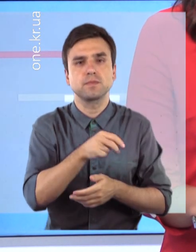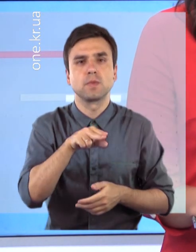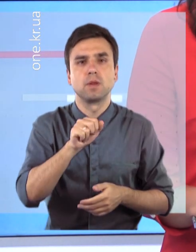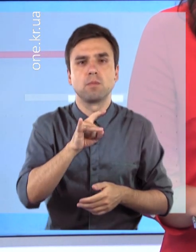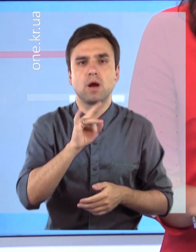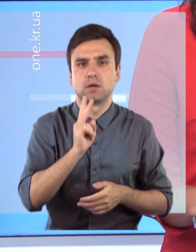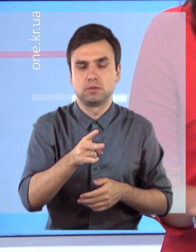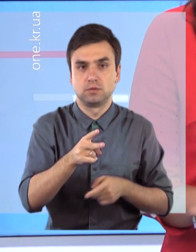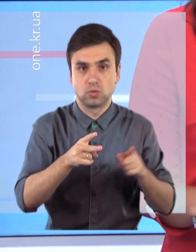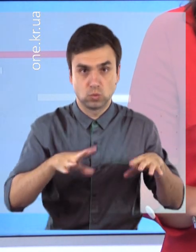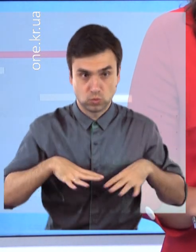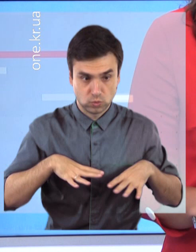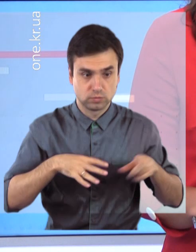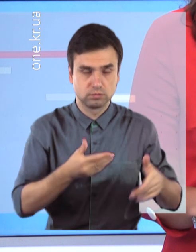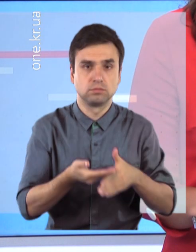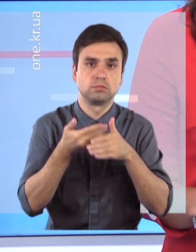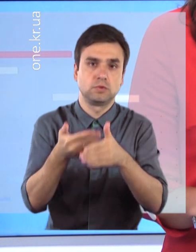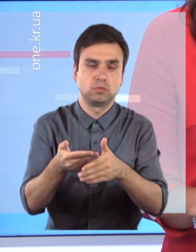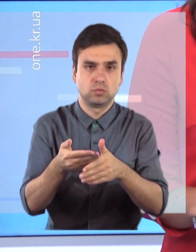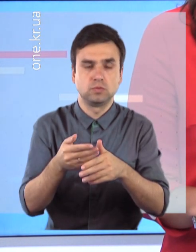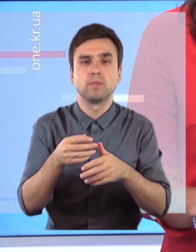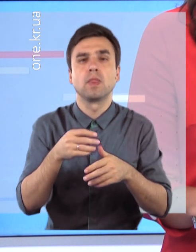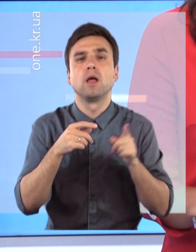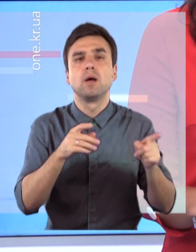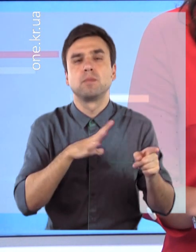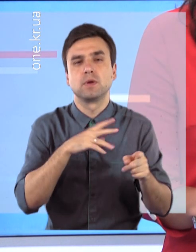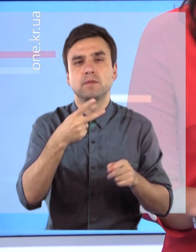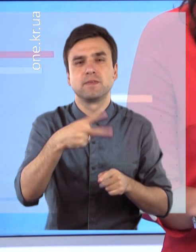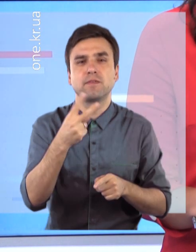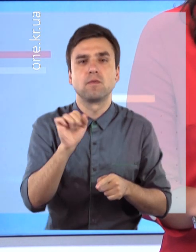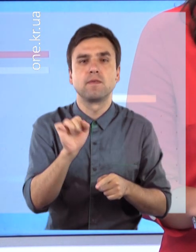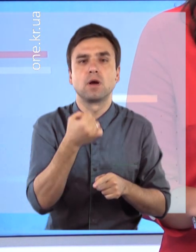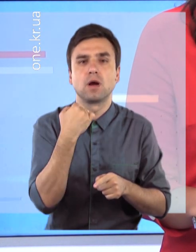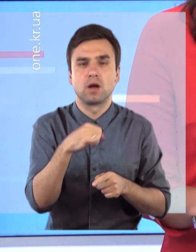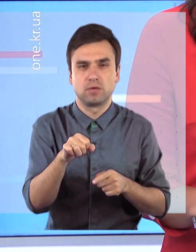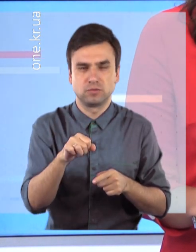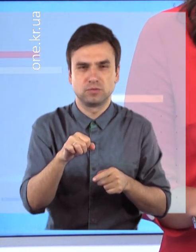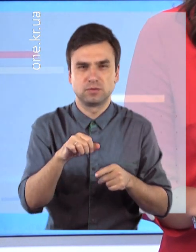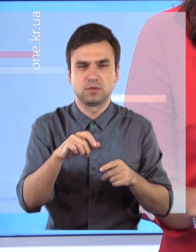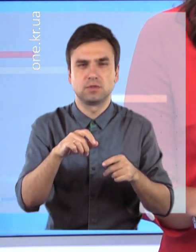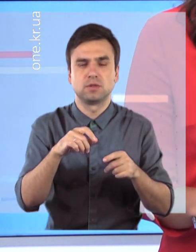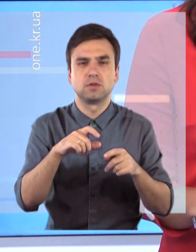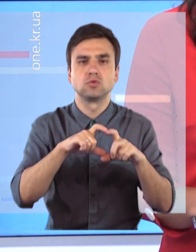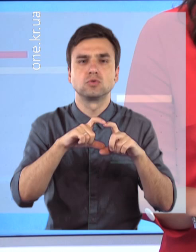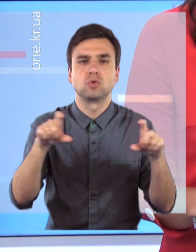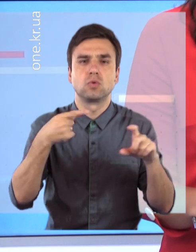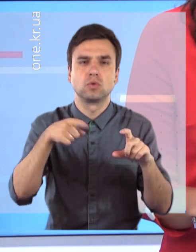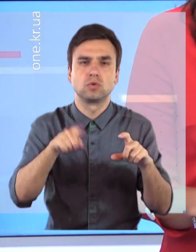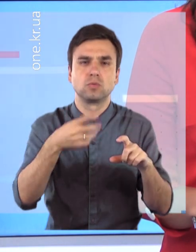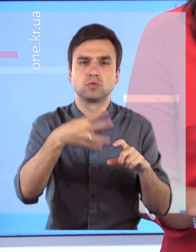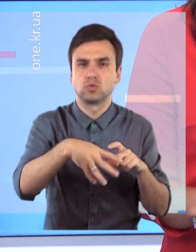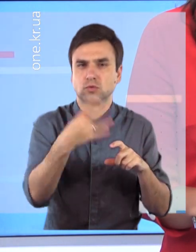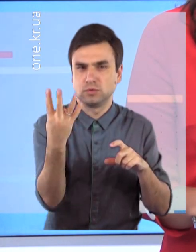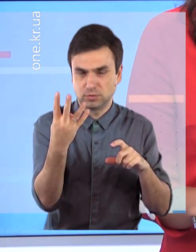корисний, водночас розважальний тренінг пройшов 22 серпня на стадіоні школи номер 44. Слід зазначити, що таку